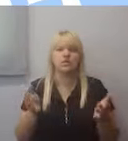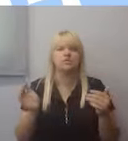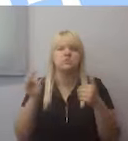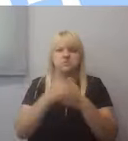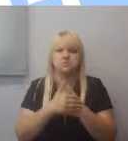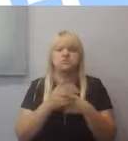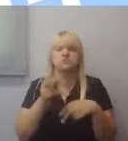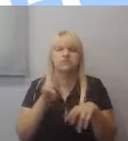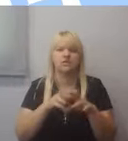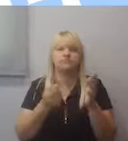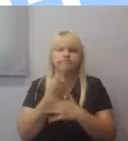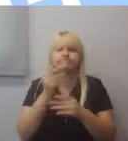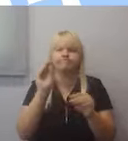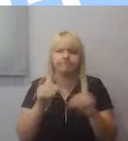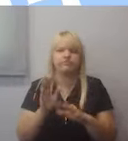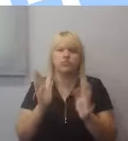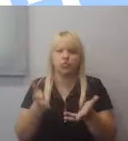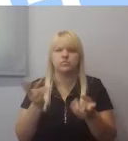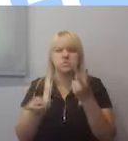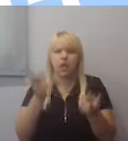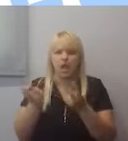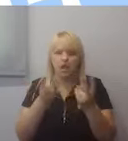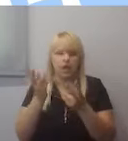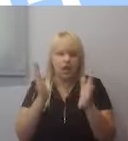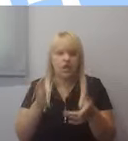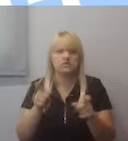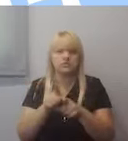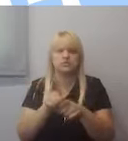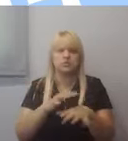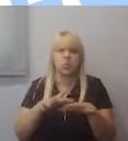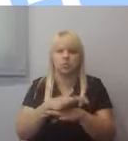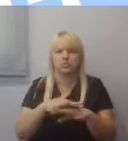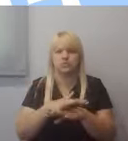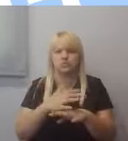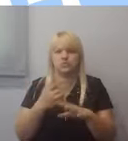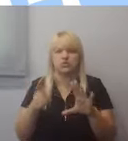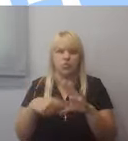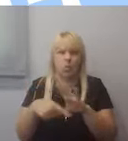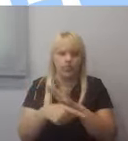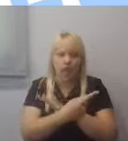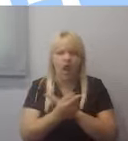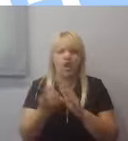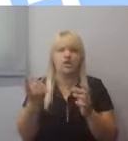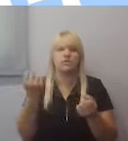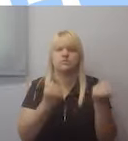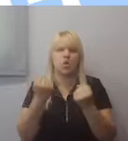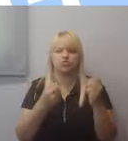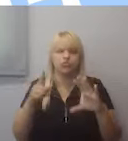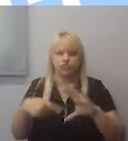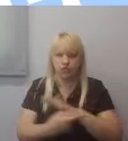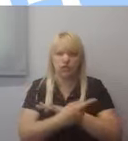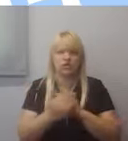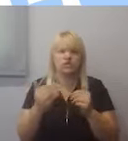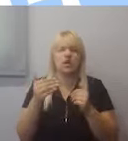un meklēsim viņas publiskajās telpās kā tuneļos pazemes autostāvvietās pašvaldības iestāžu